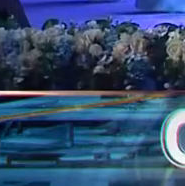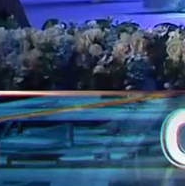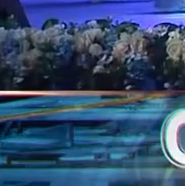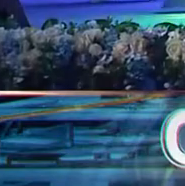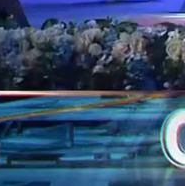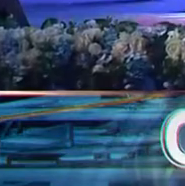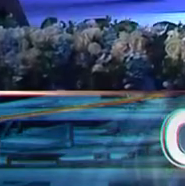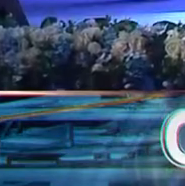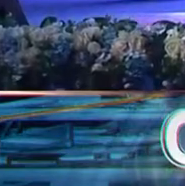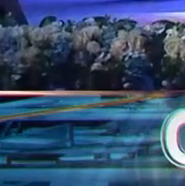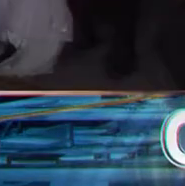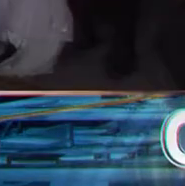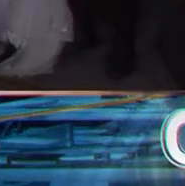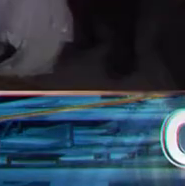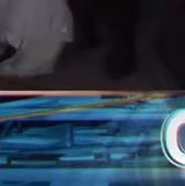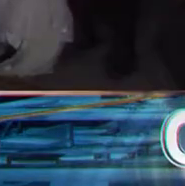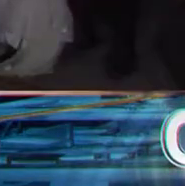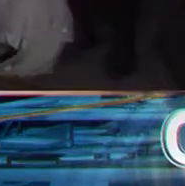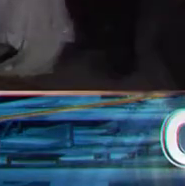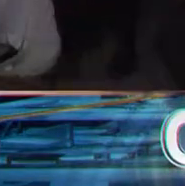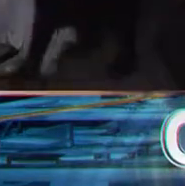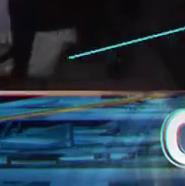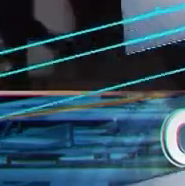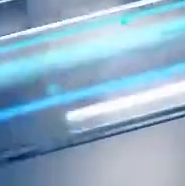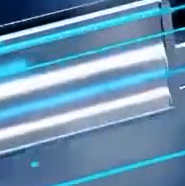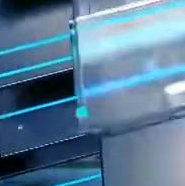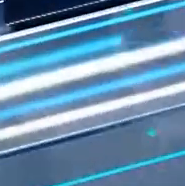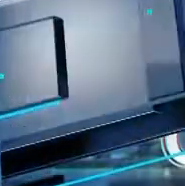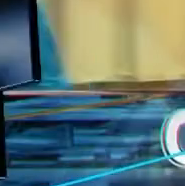алғыс», посвященный Дню благодарности казахскому народу.